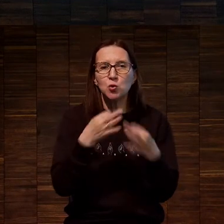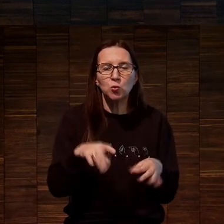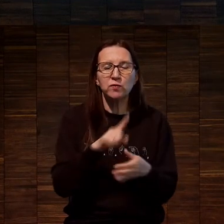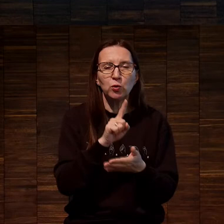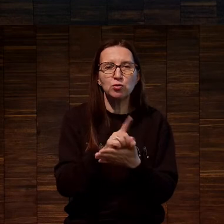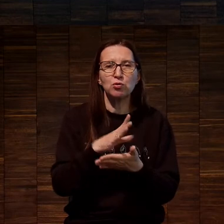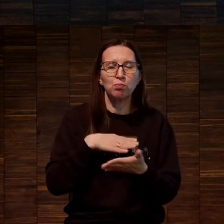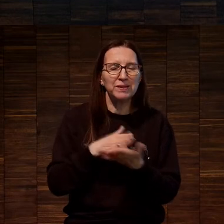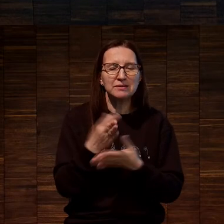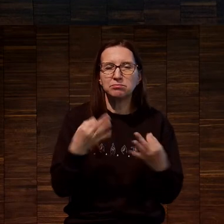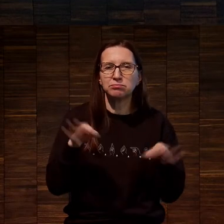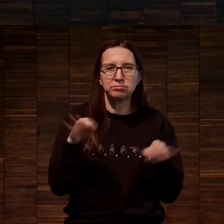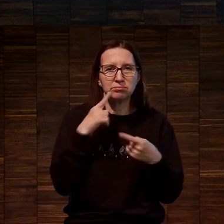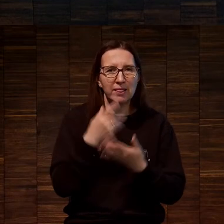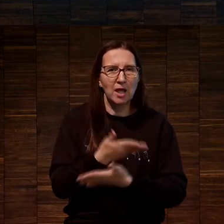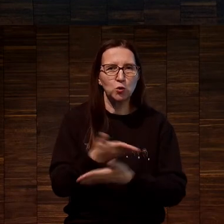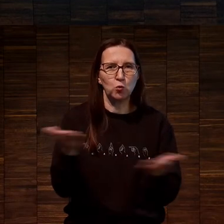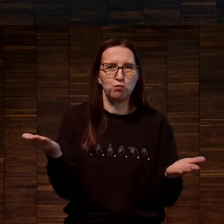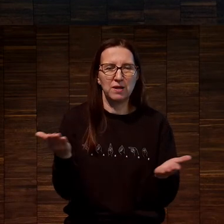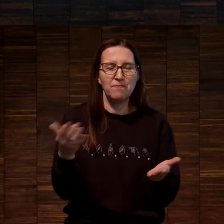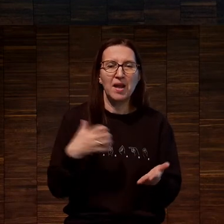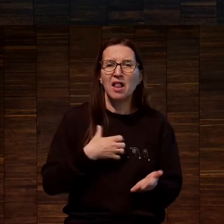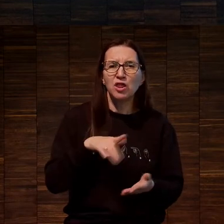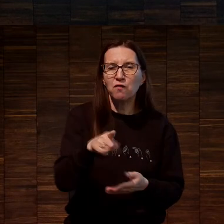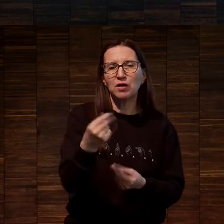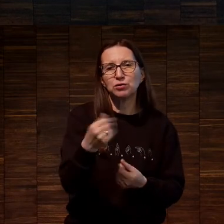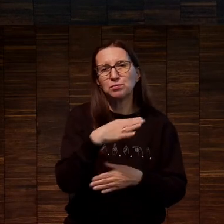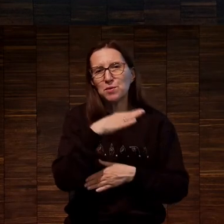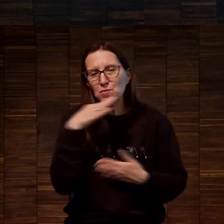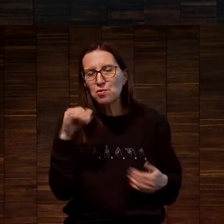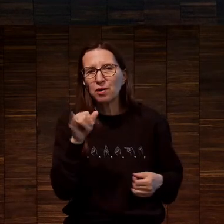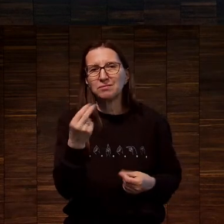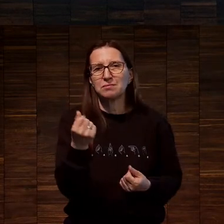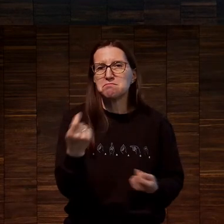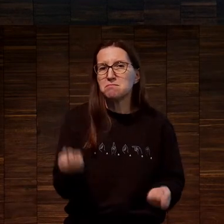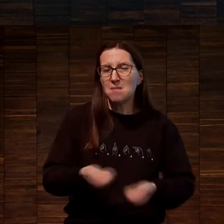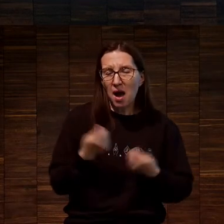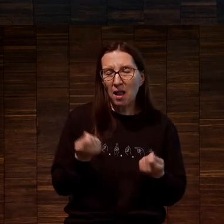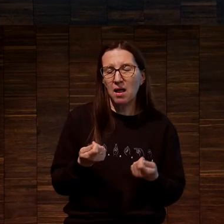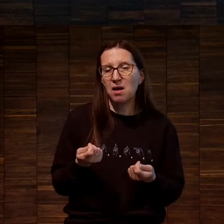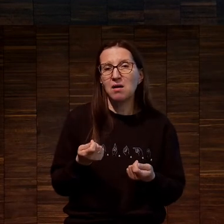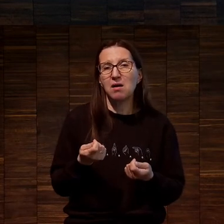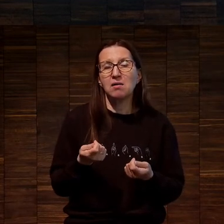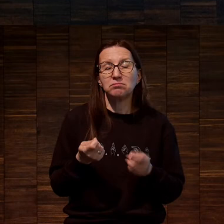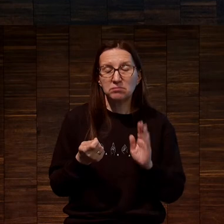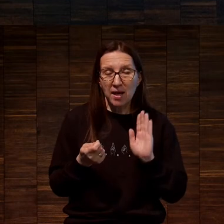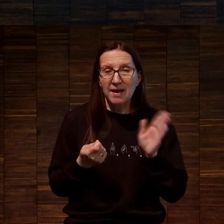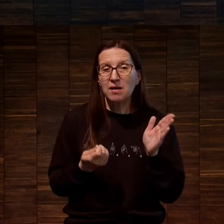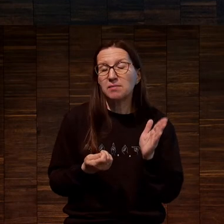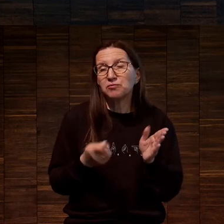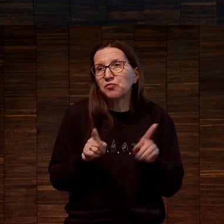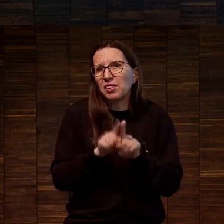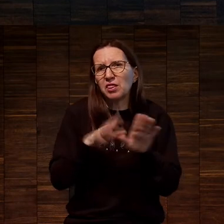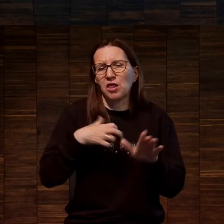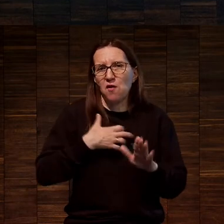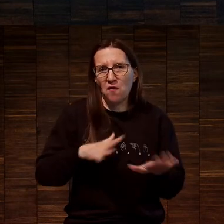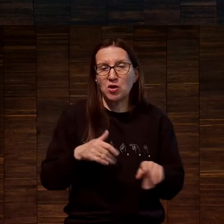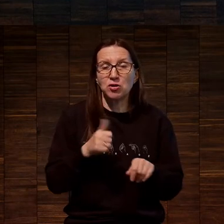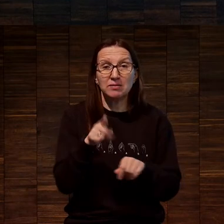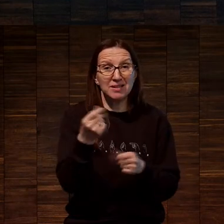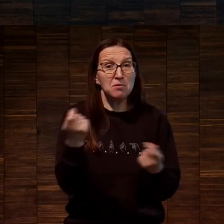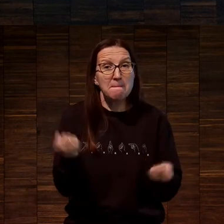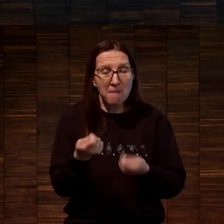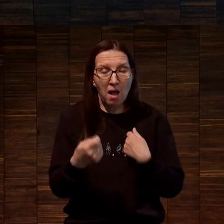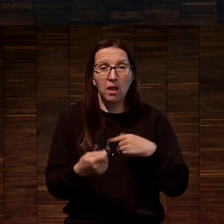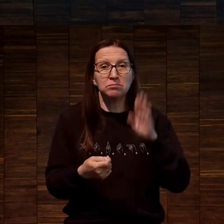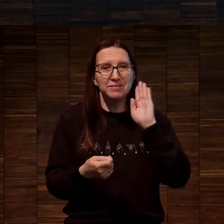есть что неважно, много у тебя денег или мало, но если много денег заплати, если мало, иди и смотри. То есть